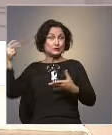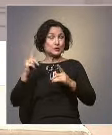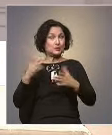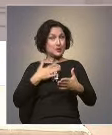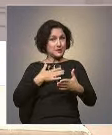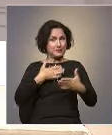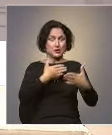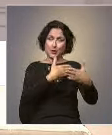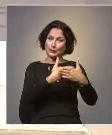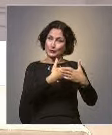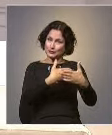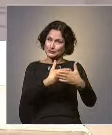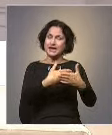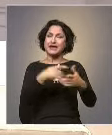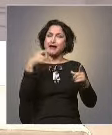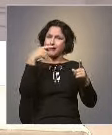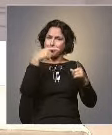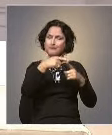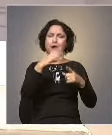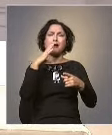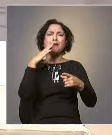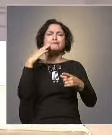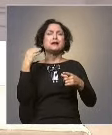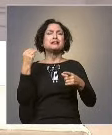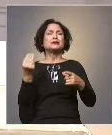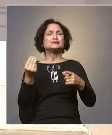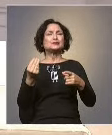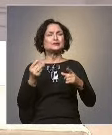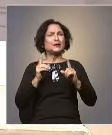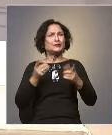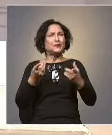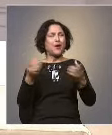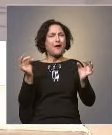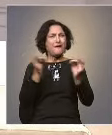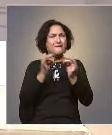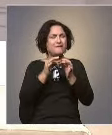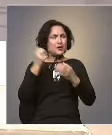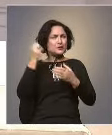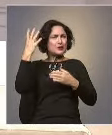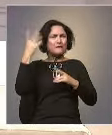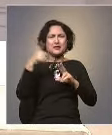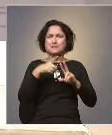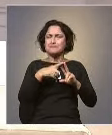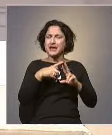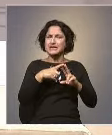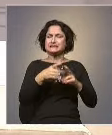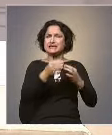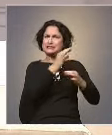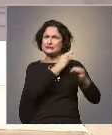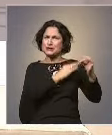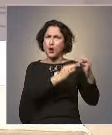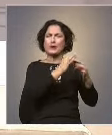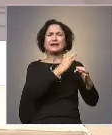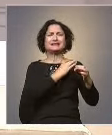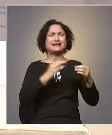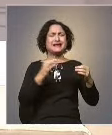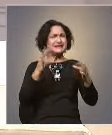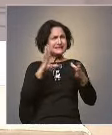към, към българското, което като философия на Паисий и на неговата история е свързано с